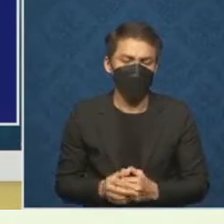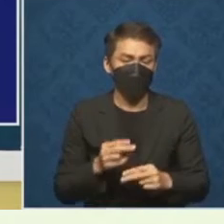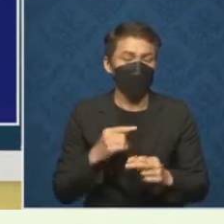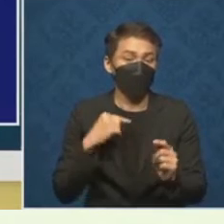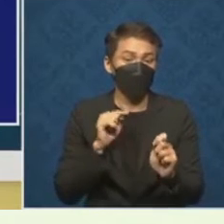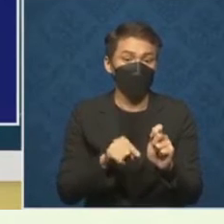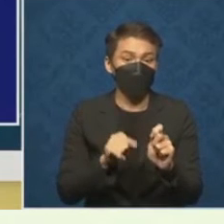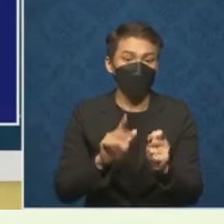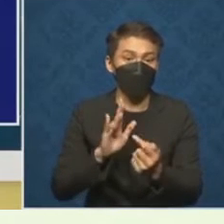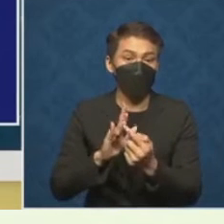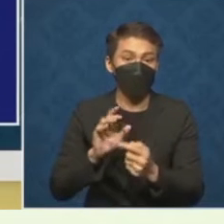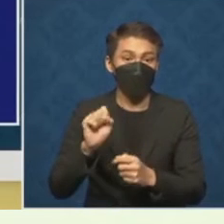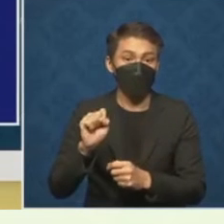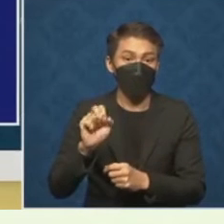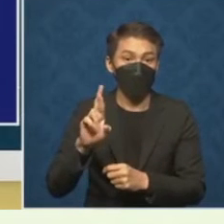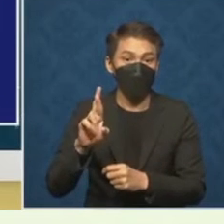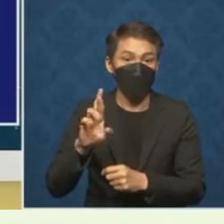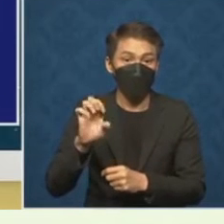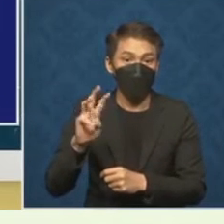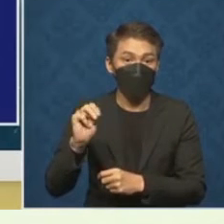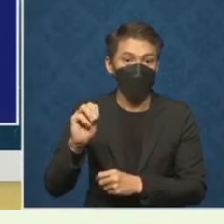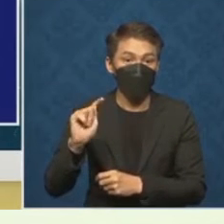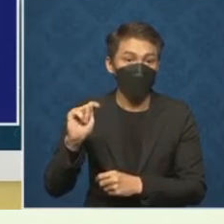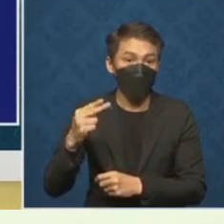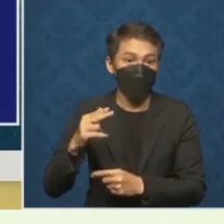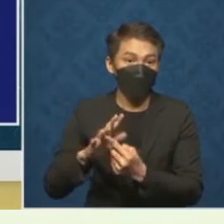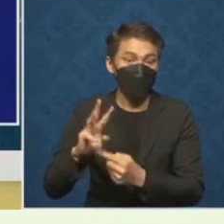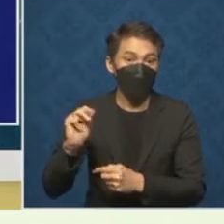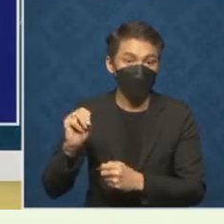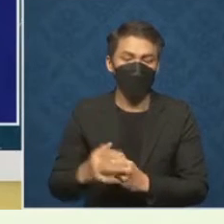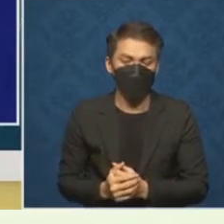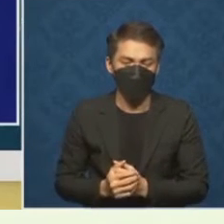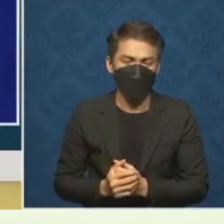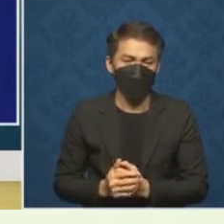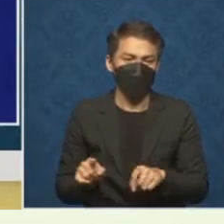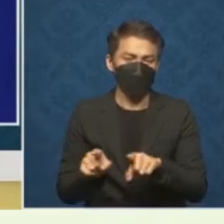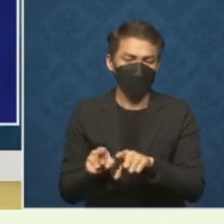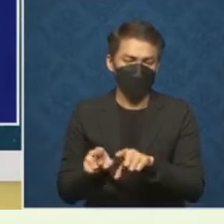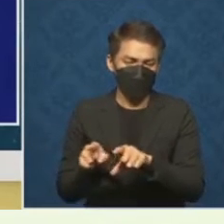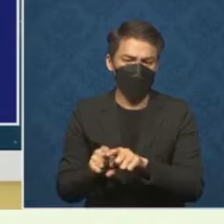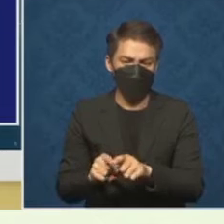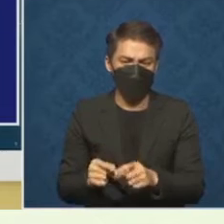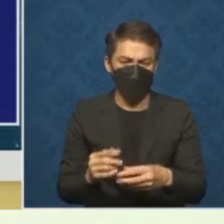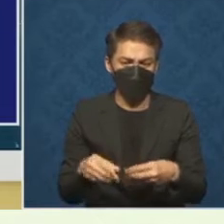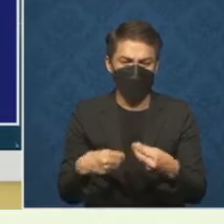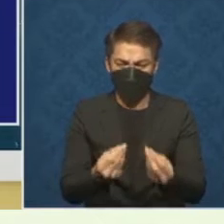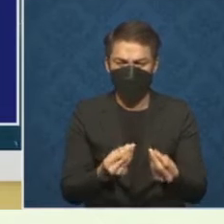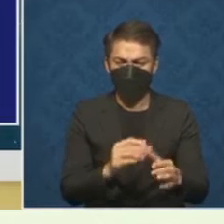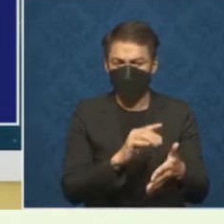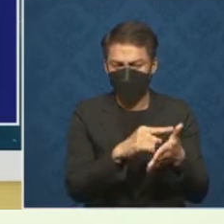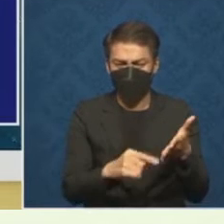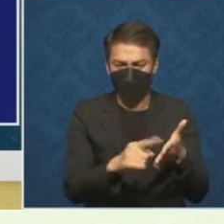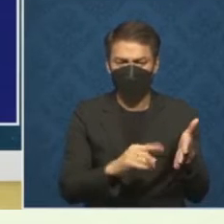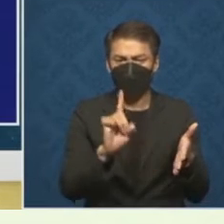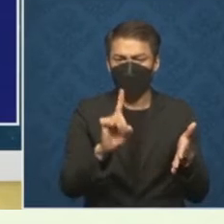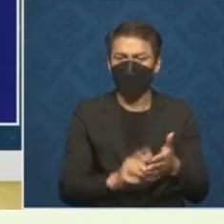ะครับปรากฏว่าทั้งในอำเภอประหลัดอำเภอเป็นหัวคะแนนให้เบอร์หนึ่งทั้งสิ้นนะครับไม่ต้องเกร